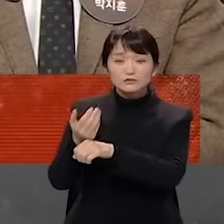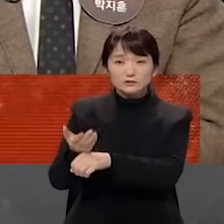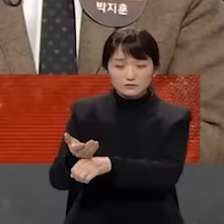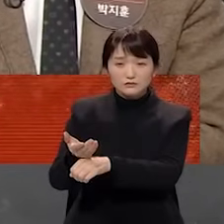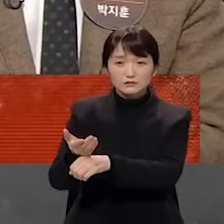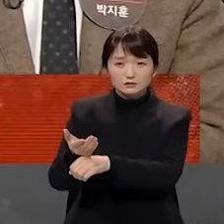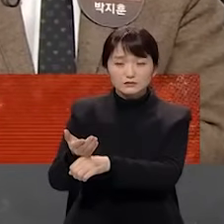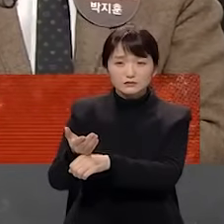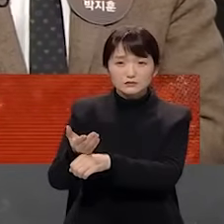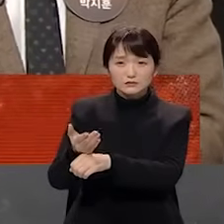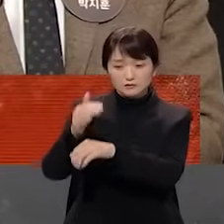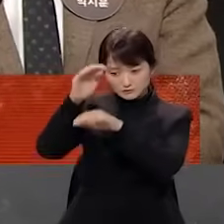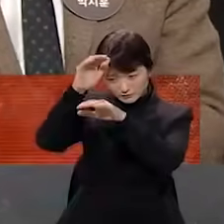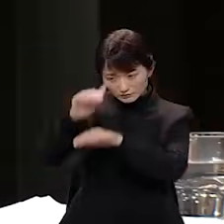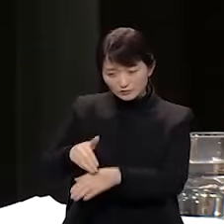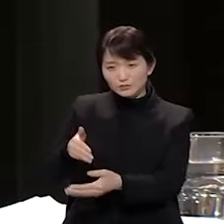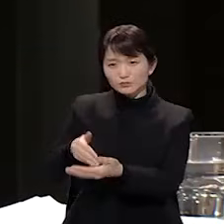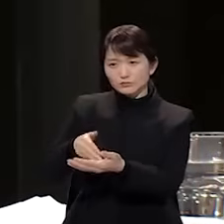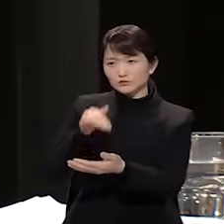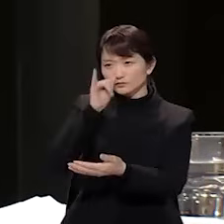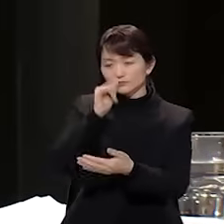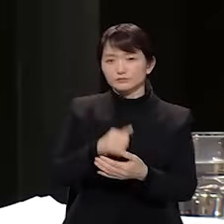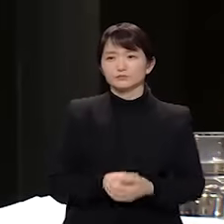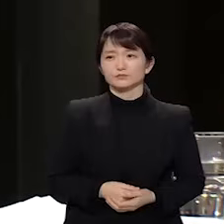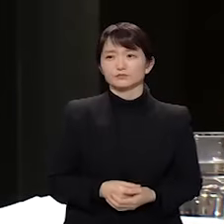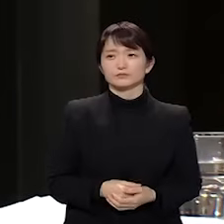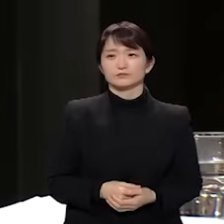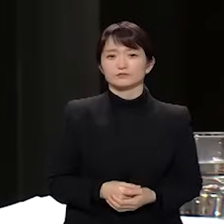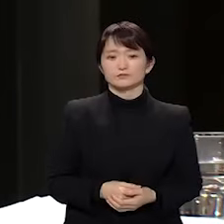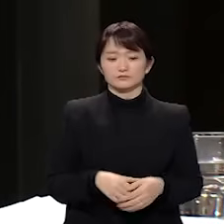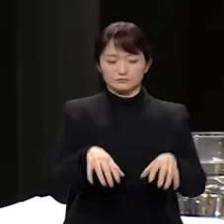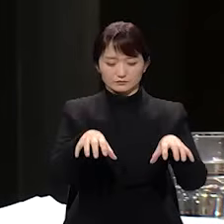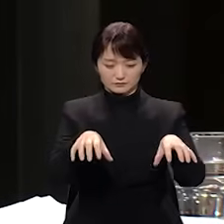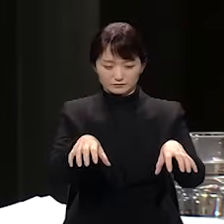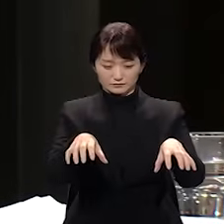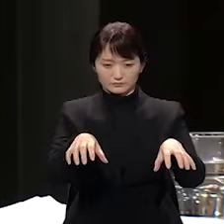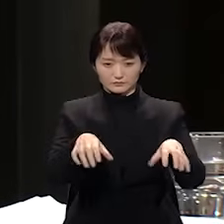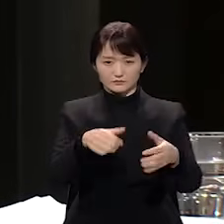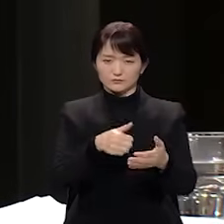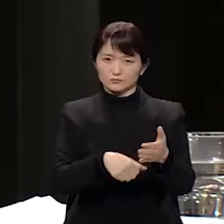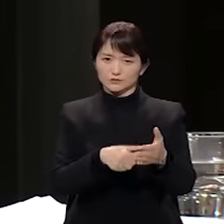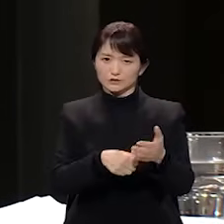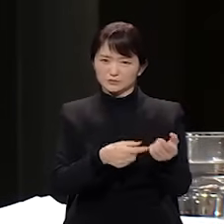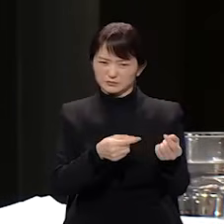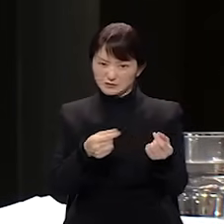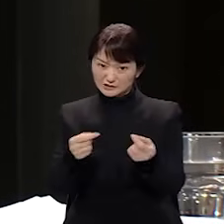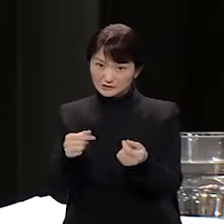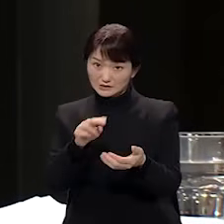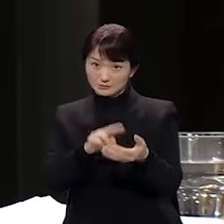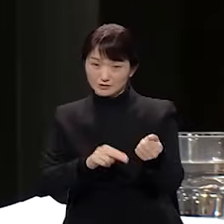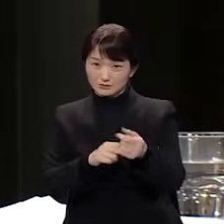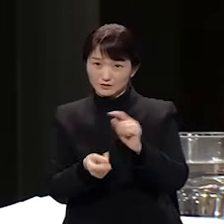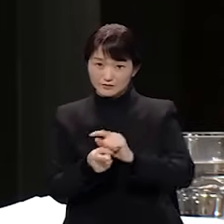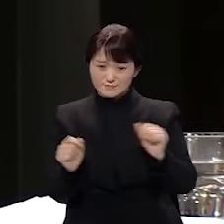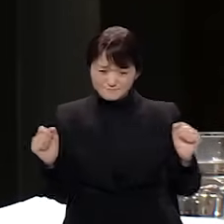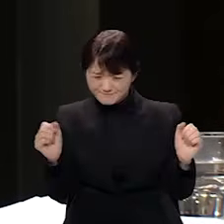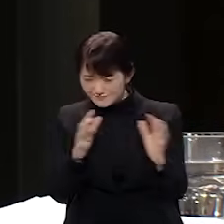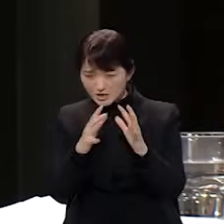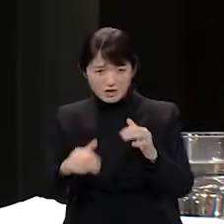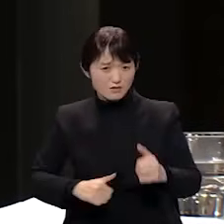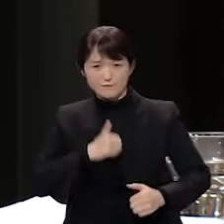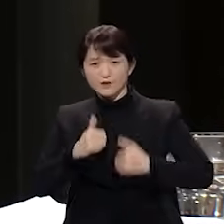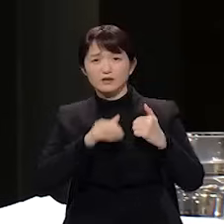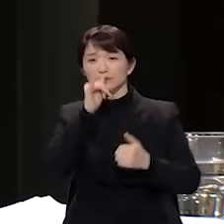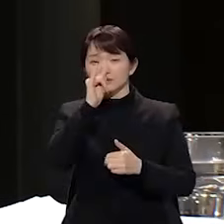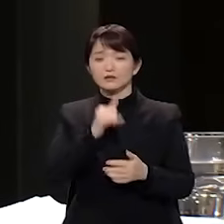보도가 됐었습니다 그니까 비슷한 공간 같은 공간에서 비슷한 품목을 팔면 아무래도 부딪히는 일이 좀 있었을 텐데 이런